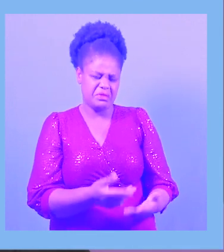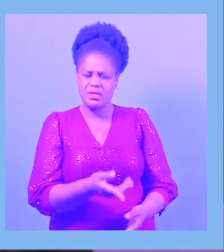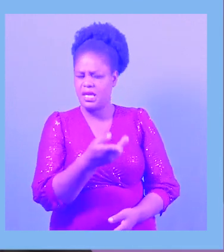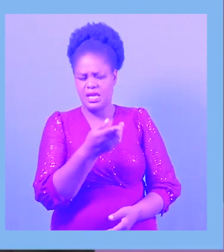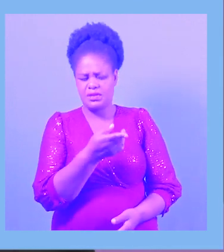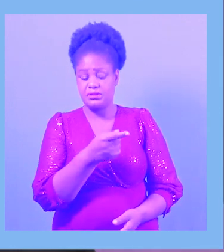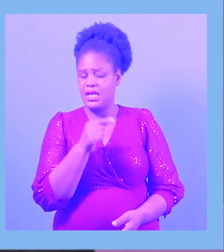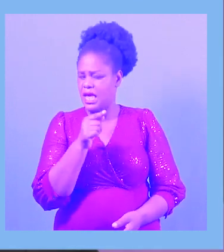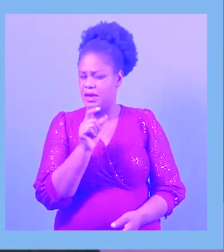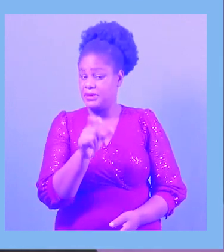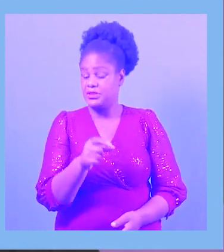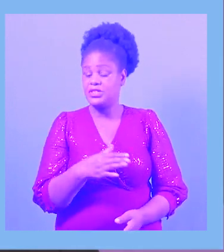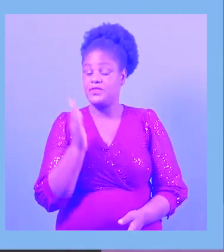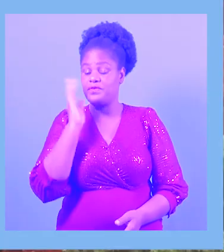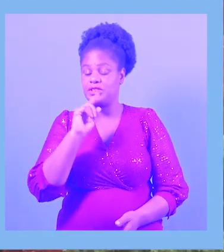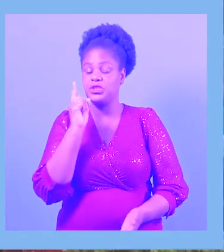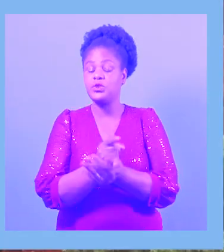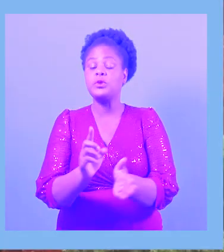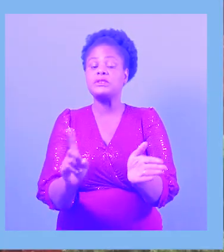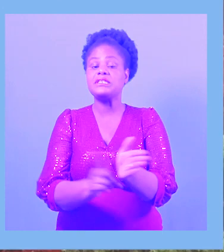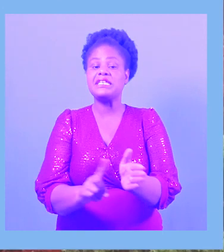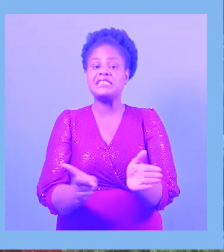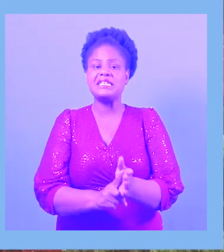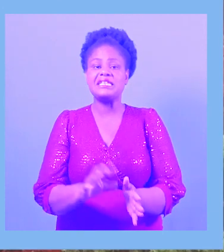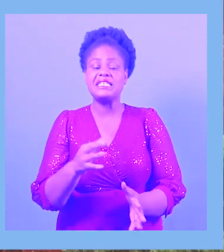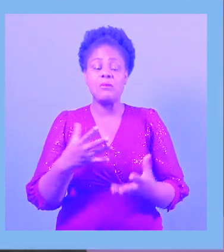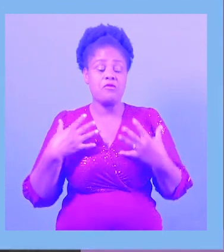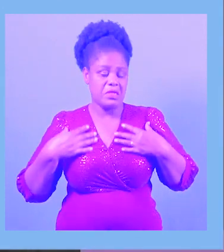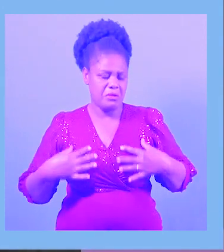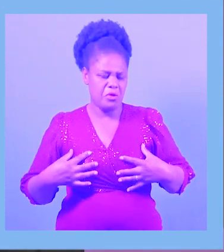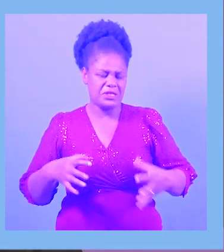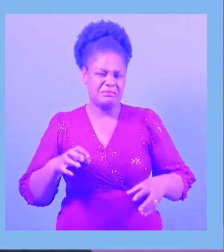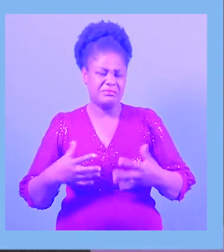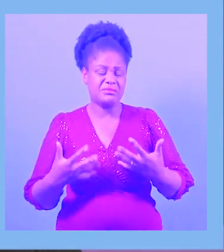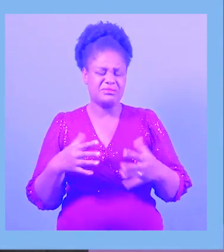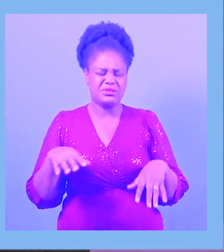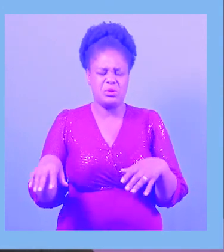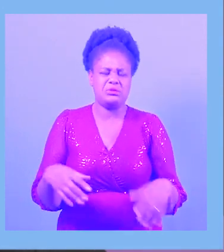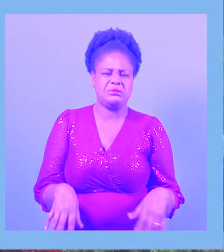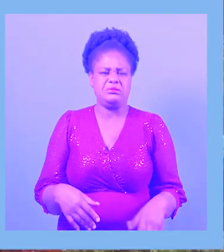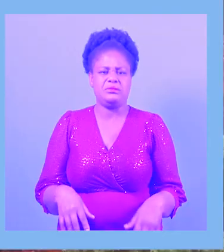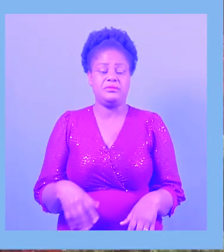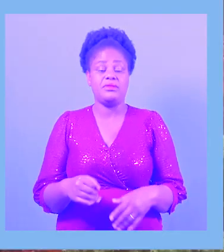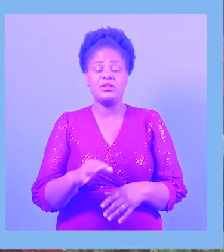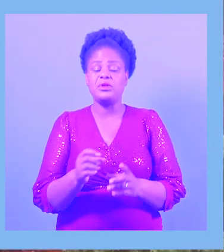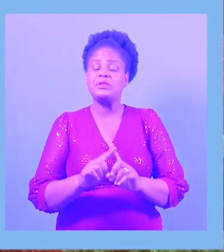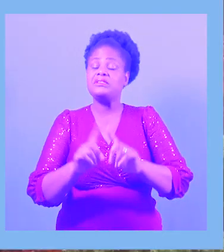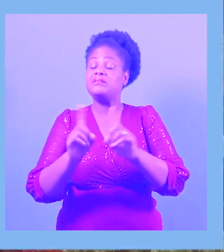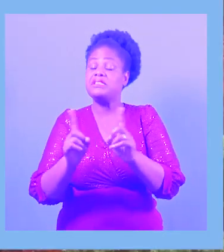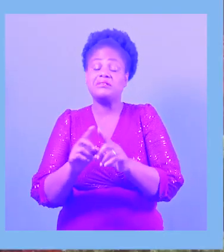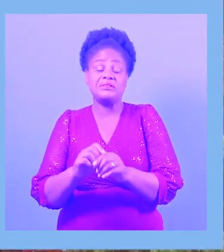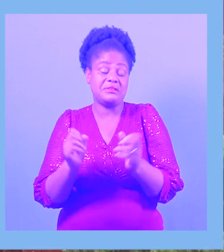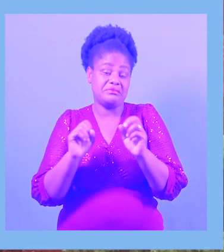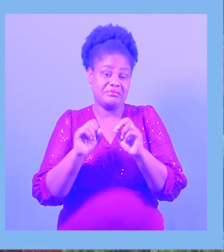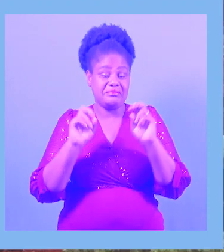uyu mwana akuziva murume uyu, nekuda kwenyama dzake dzimwe dzinodonha dzimwe dzinopapa. Saka kudyiwa kwese Mai Chisamba. Ndizvozvo ndo